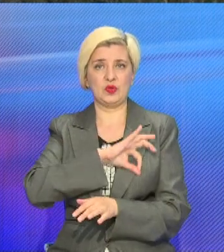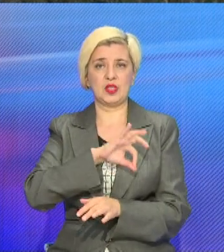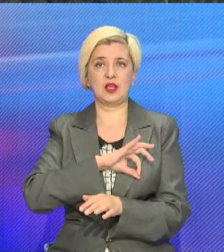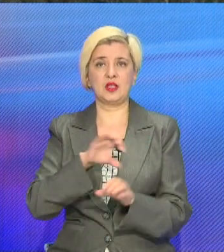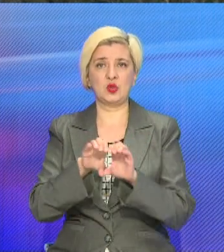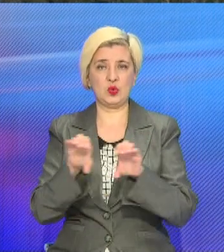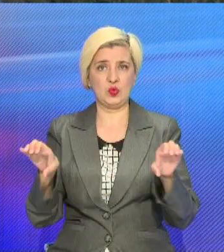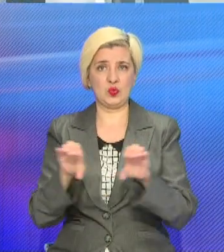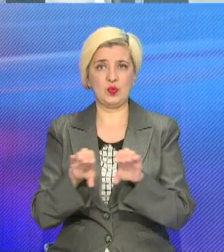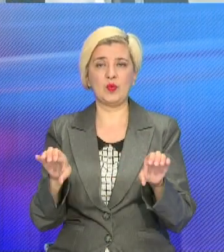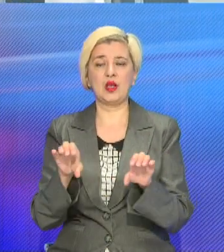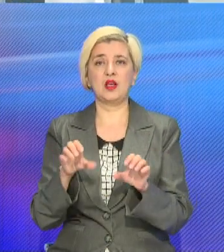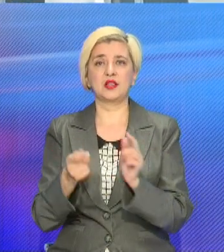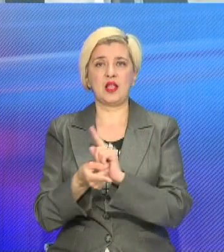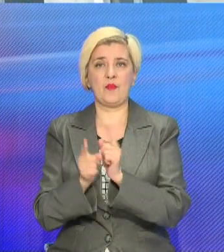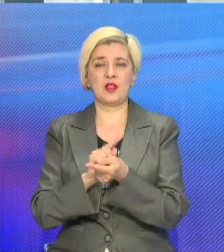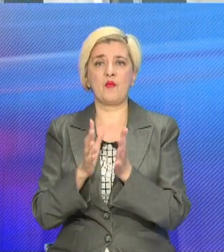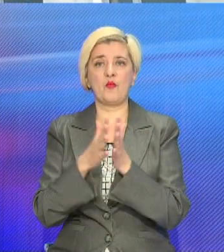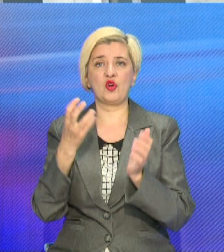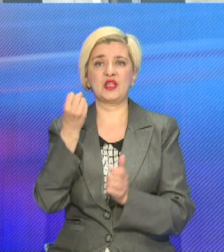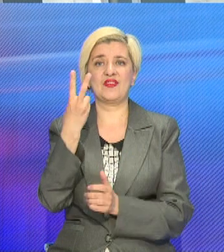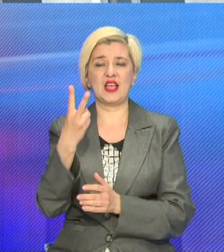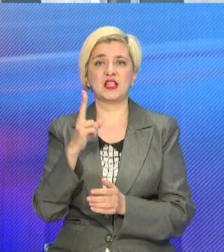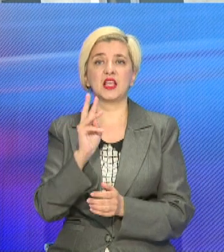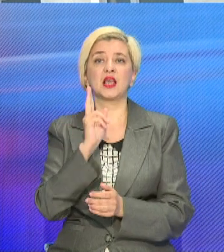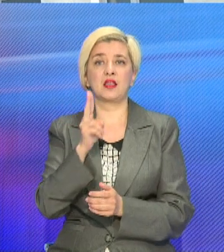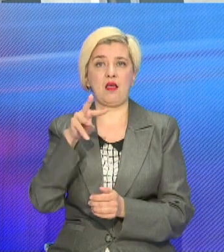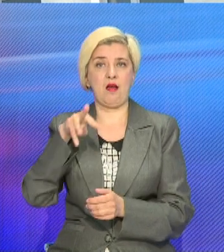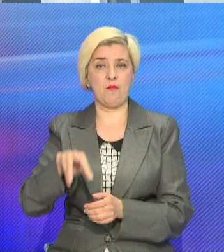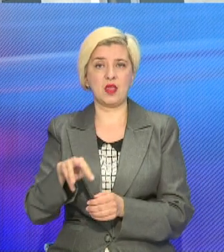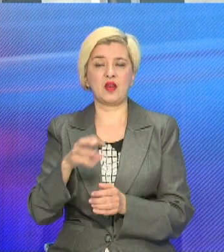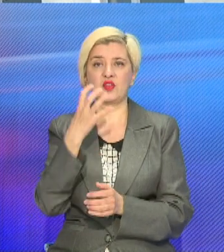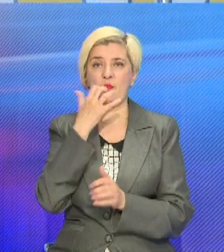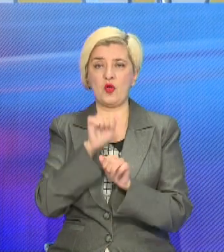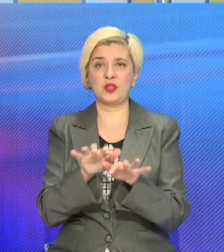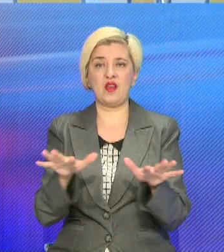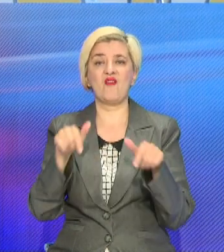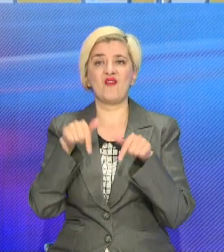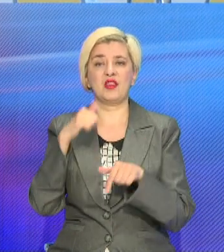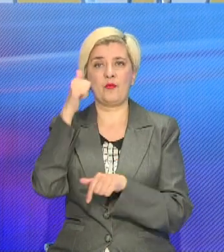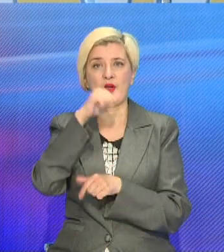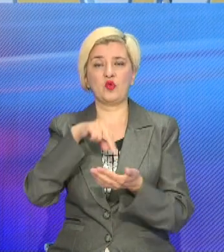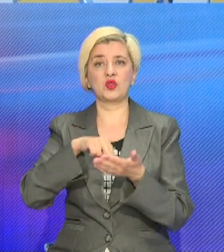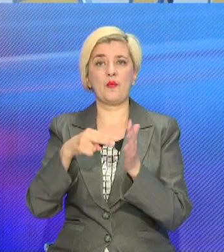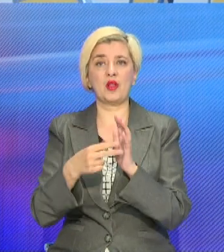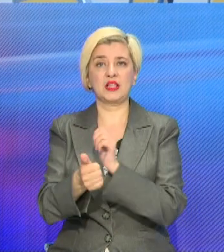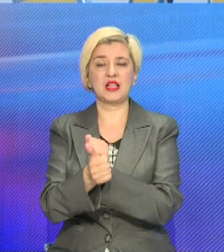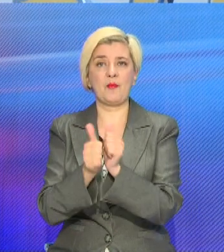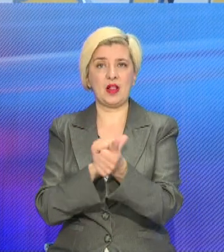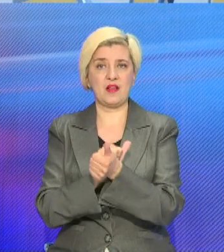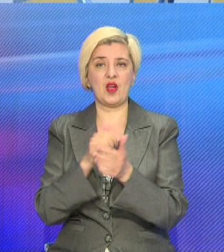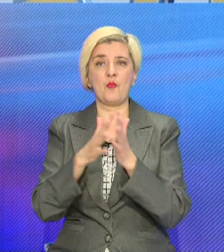заменена звыш 12 кілометраў цеплавых сетак. У гэтым годзе ў рамках падрыхтоўкі да ацяпляльнага сезона ўсяго запланавана заменіць